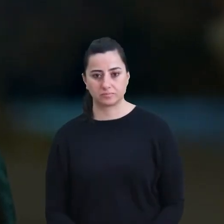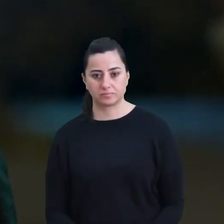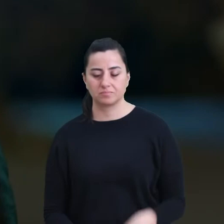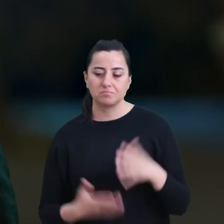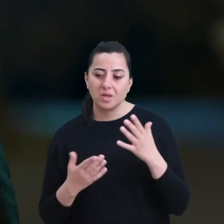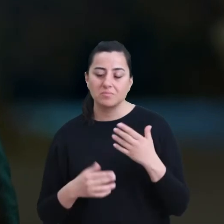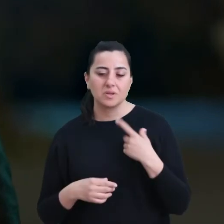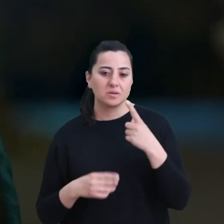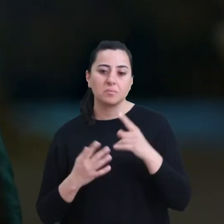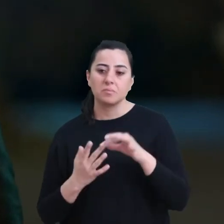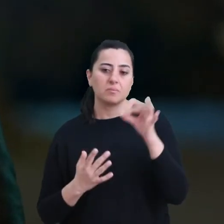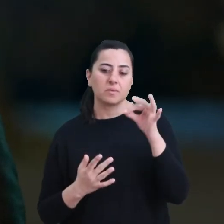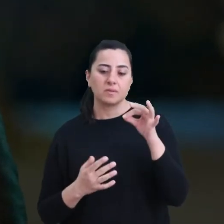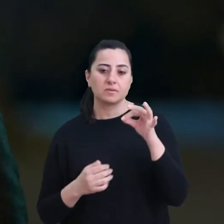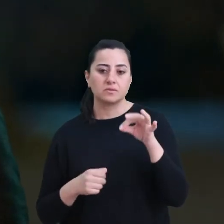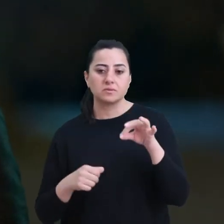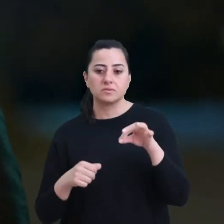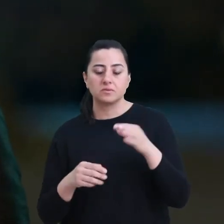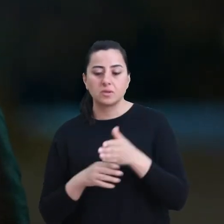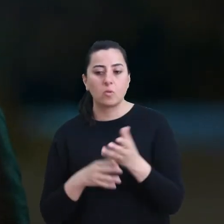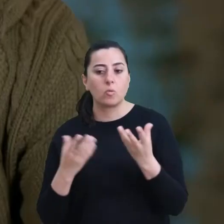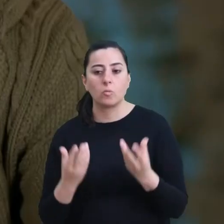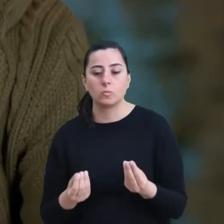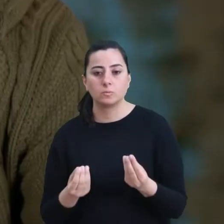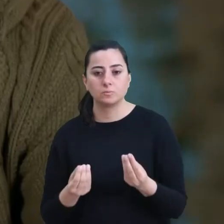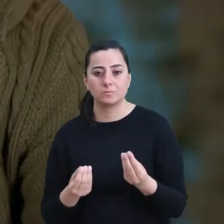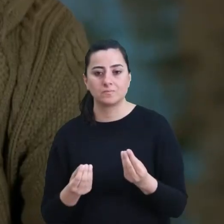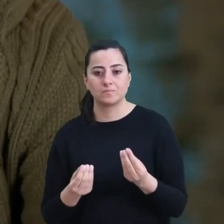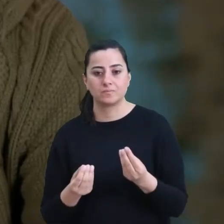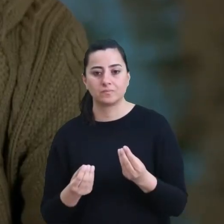Ben de belki diyor. Gerçek olu da.